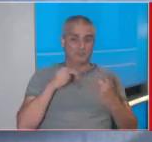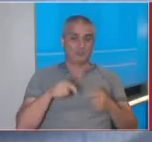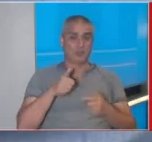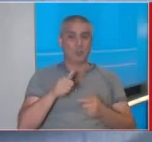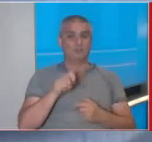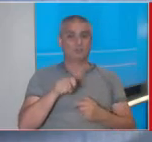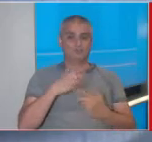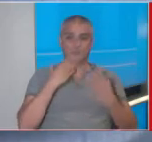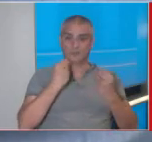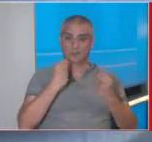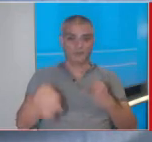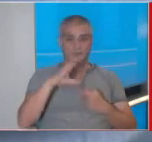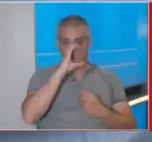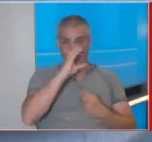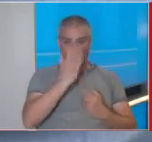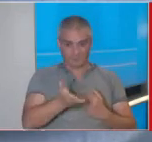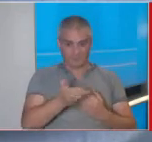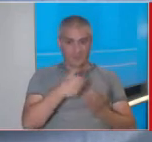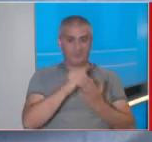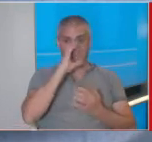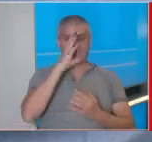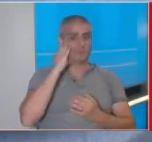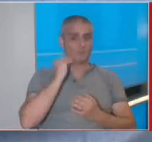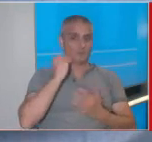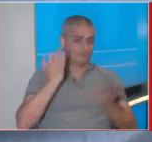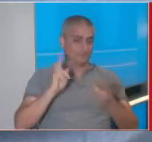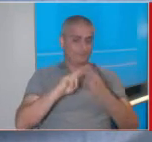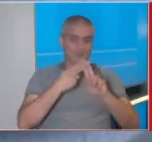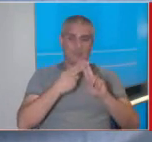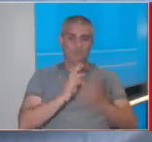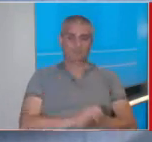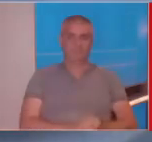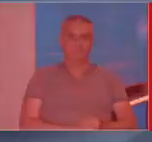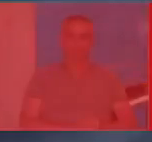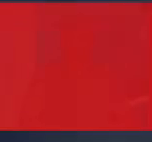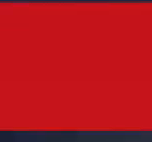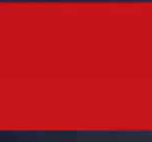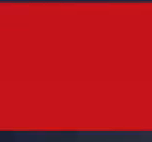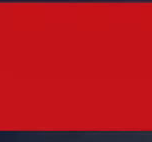בערוץ כנסת. תודה רבה לכם שהייתם איתנו. המשך צפייה נעימה ולהתראות.